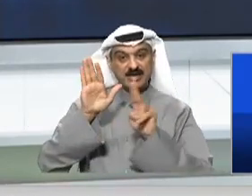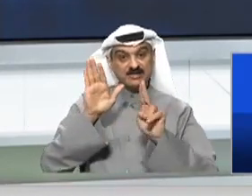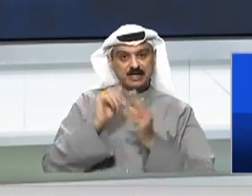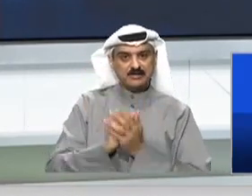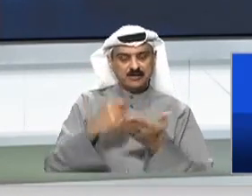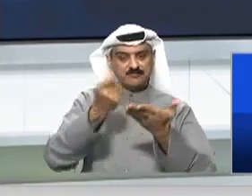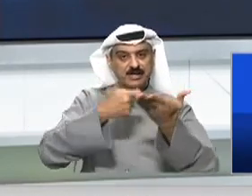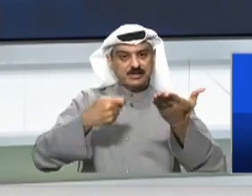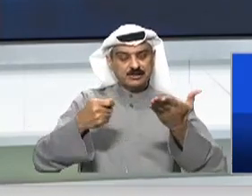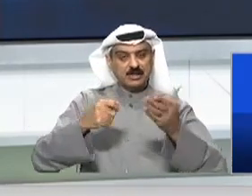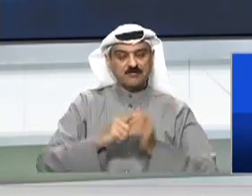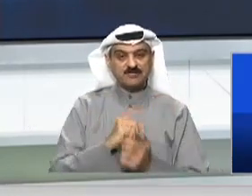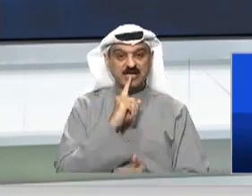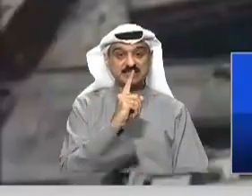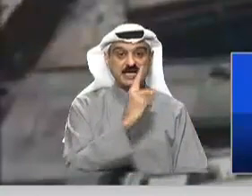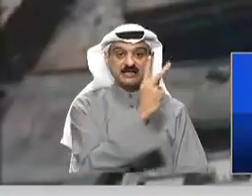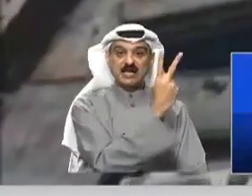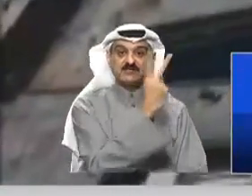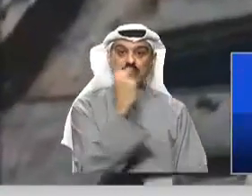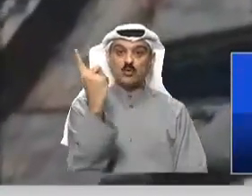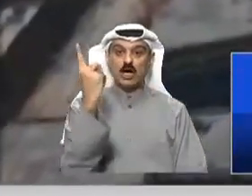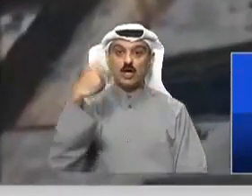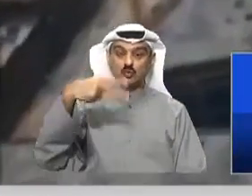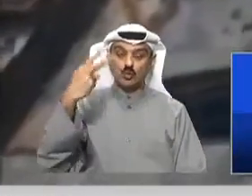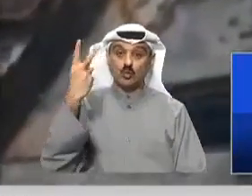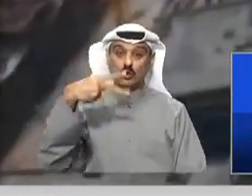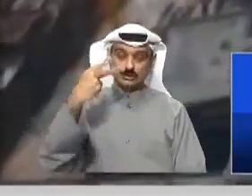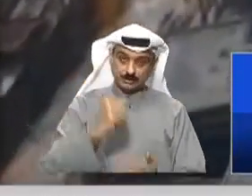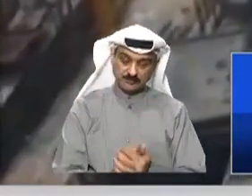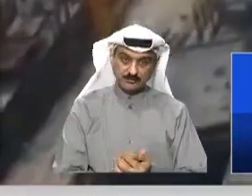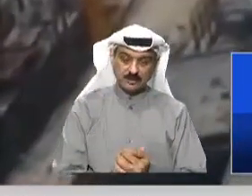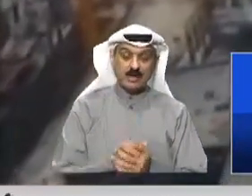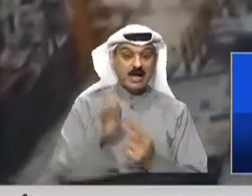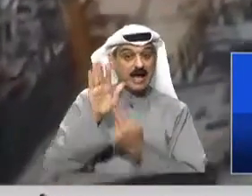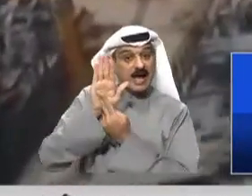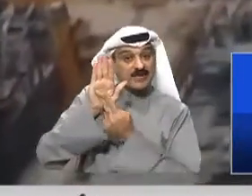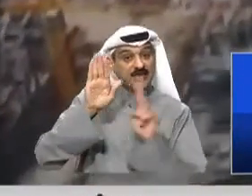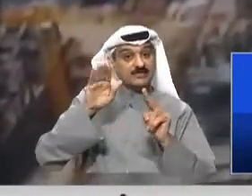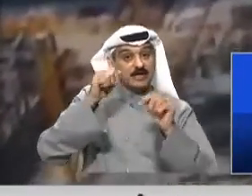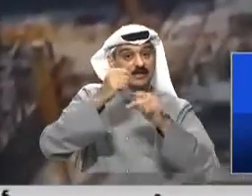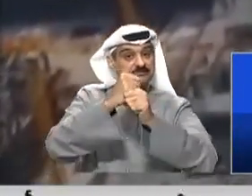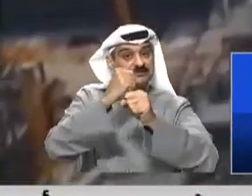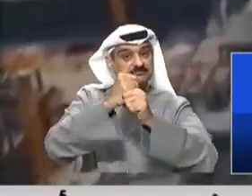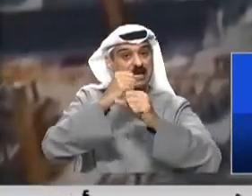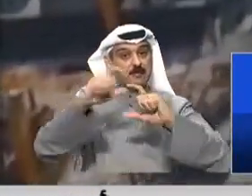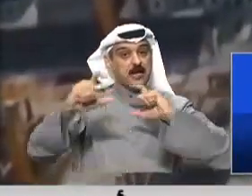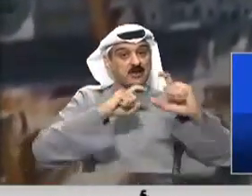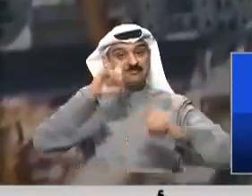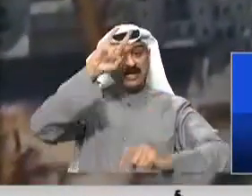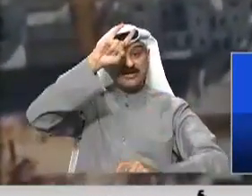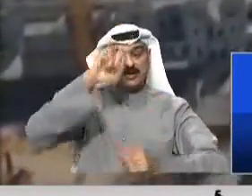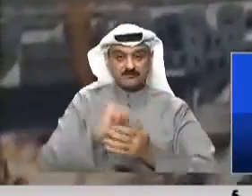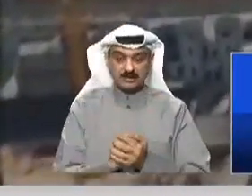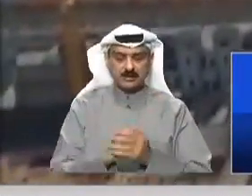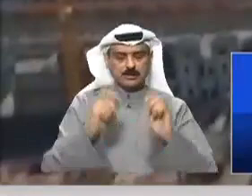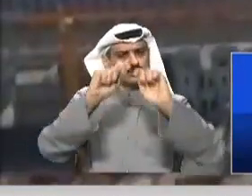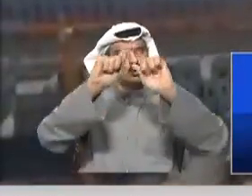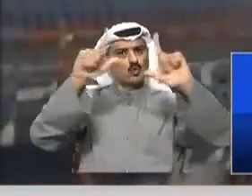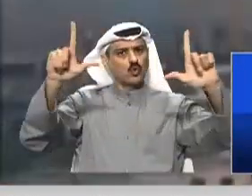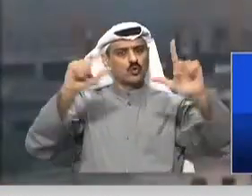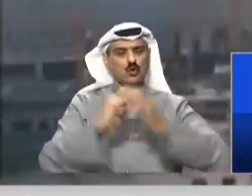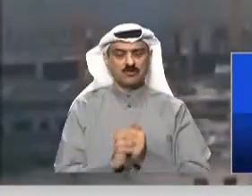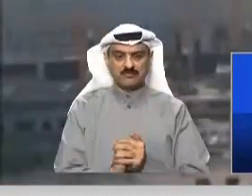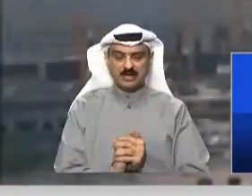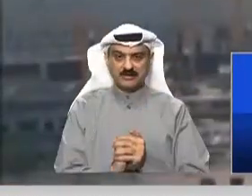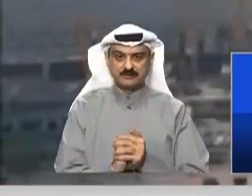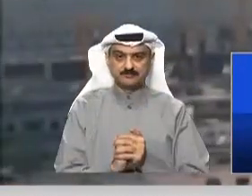لعام 2021، موضحا أن التقرير يأتي ضمن جهود البنك لتعزيز الشفافية والإحصاء والإفصاح